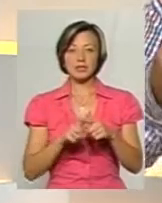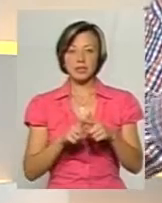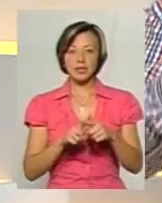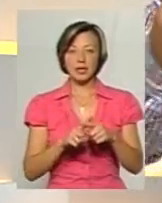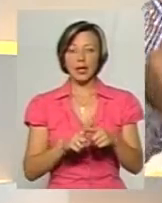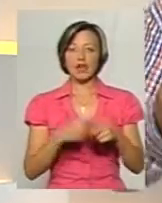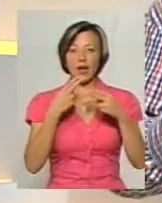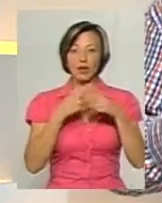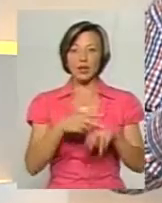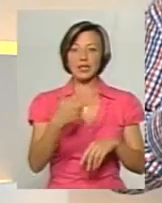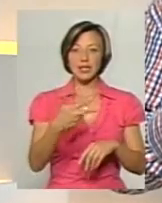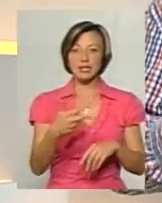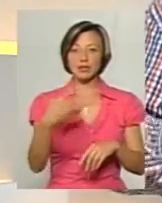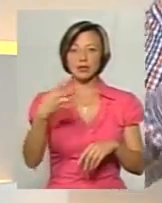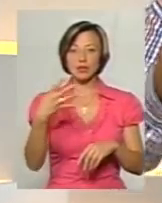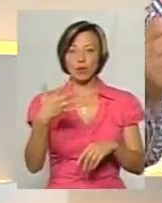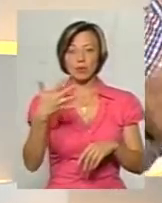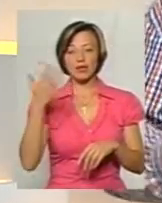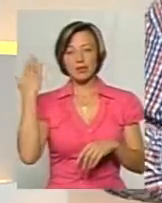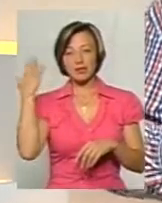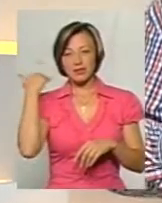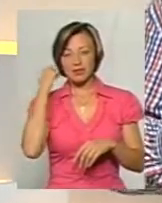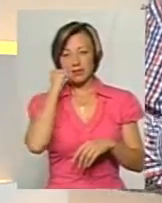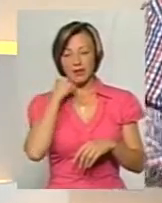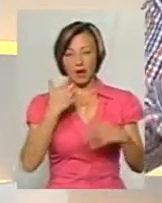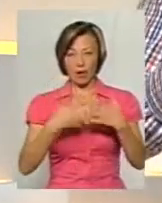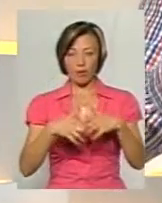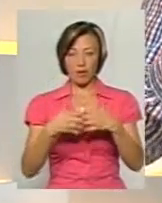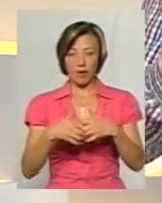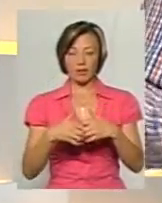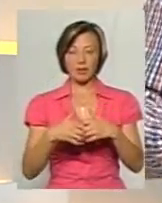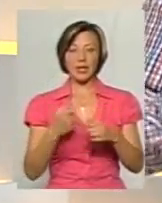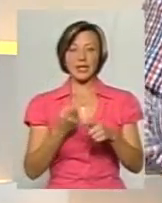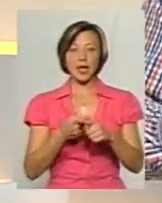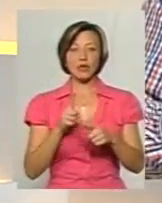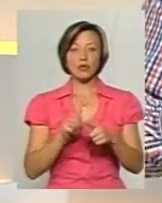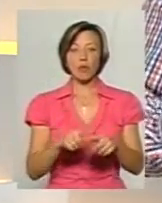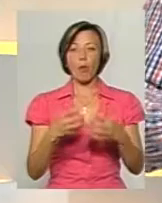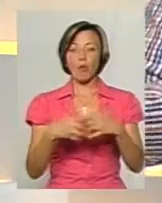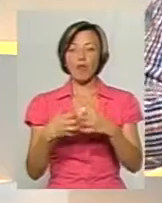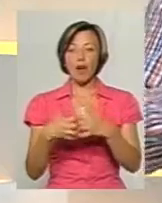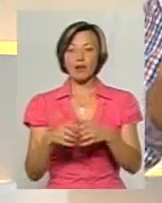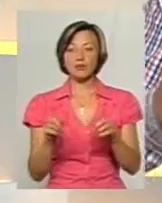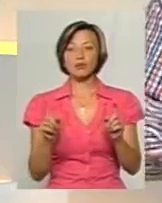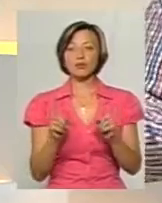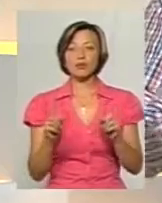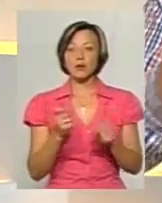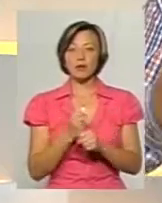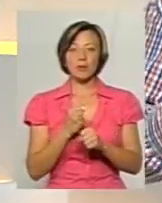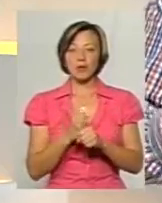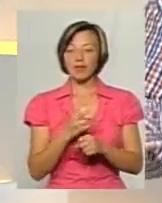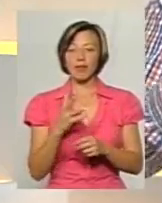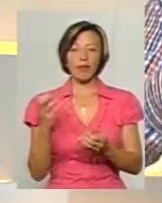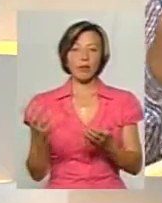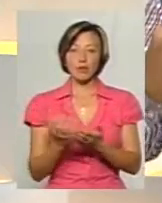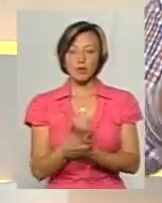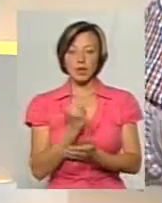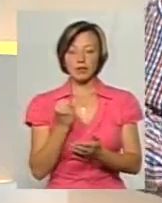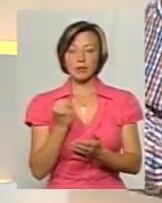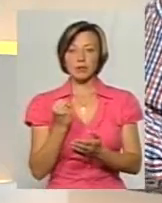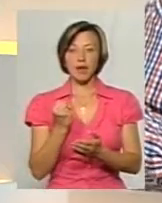30, 40, 50 років технології, обладнання дуже старе. І на цьому обладнанні, і що би ми не робили, ми не досягнемо